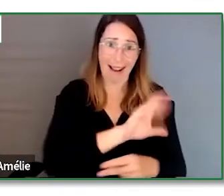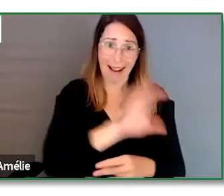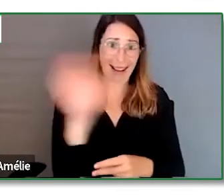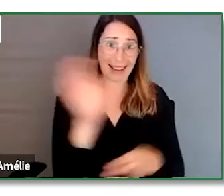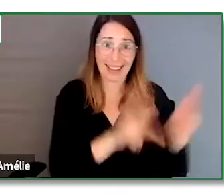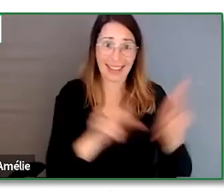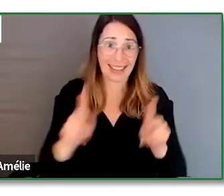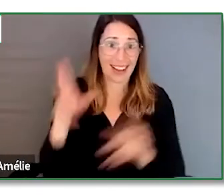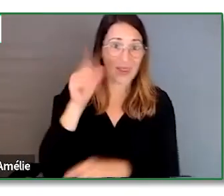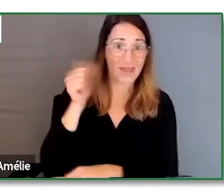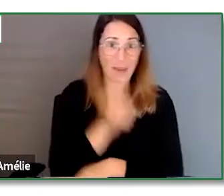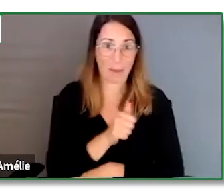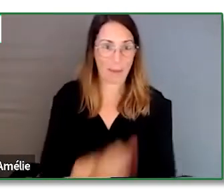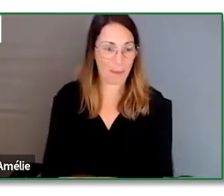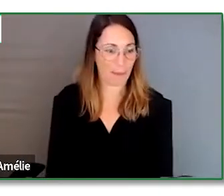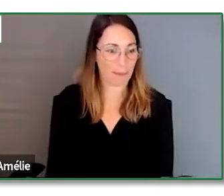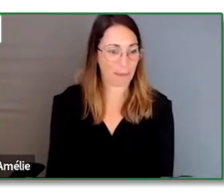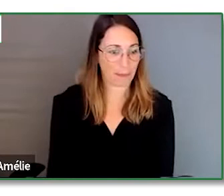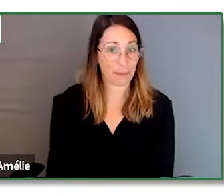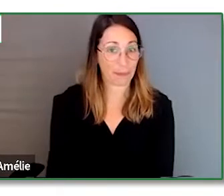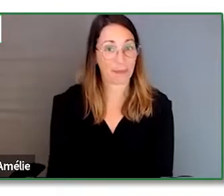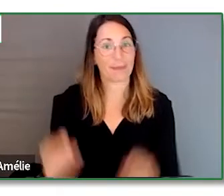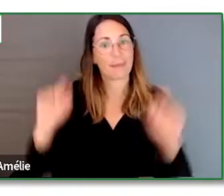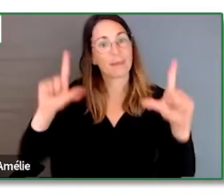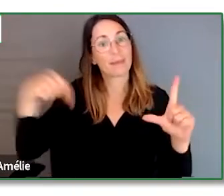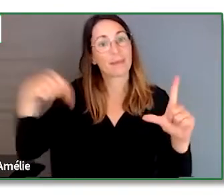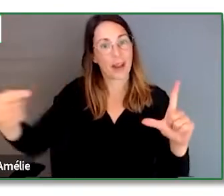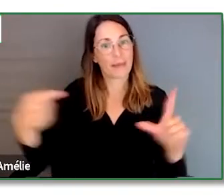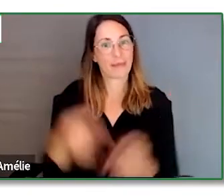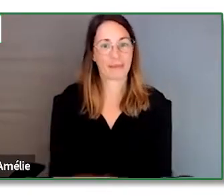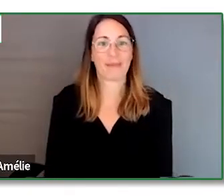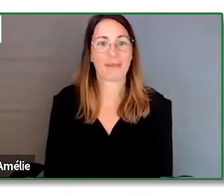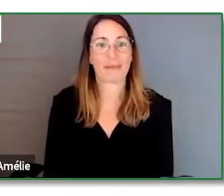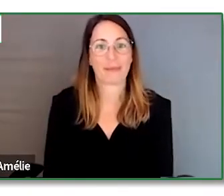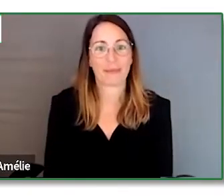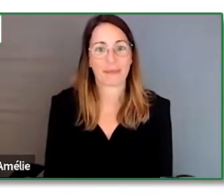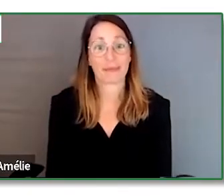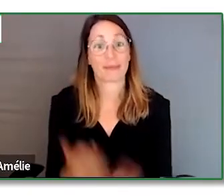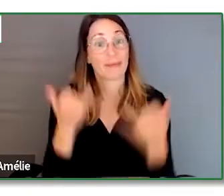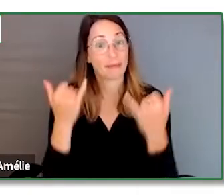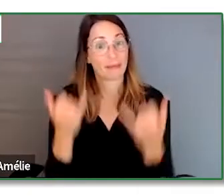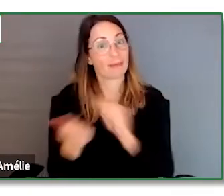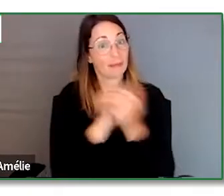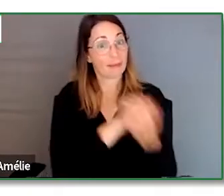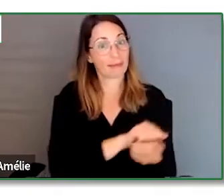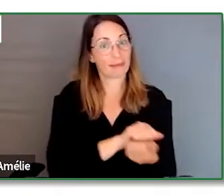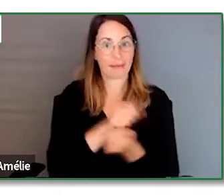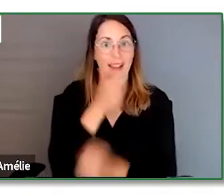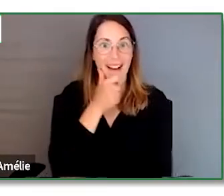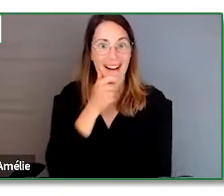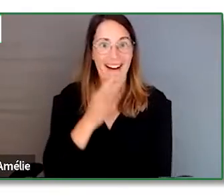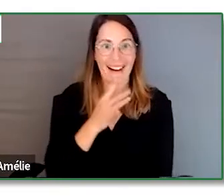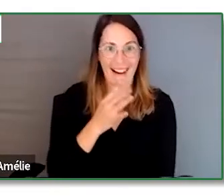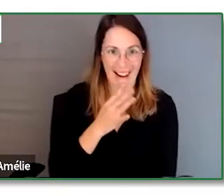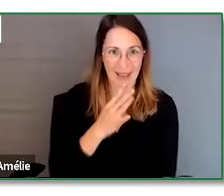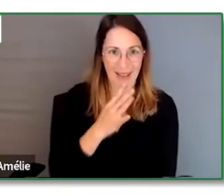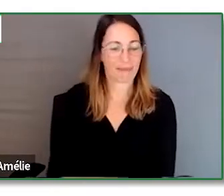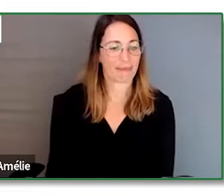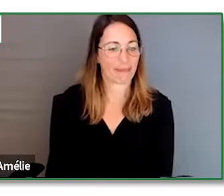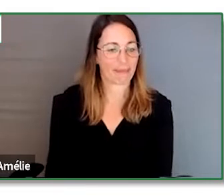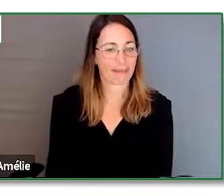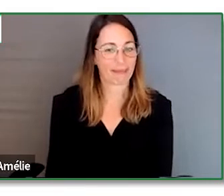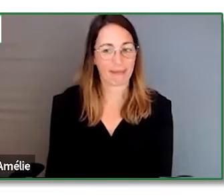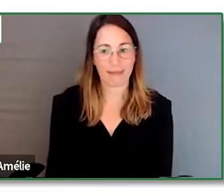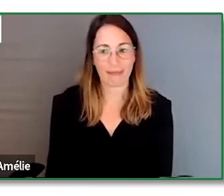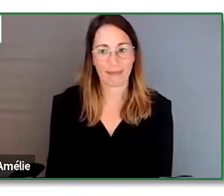Next slide. And I will be switching to English for the translators. I'll just take a sip of water. Maintenant, je passe en